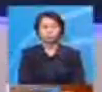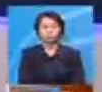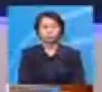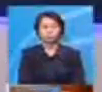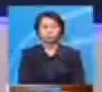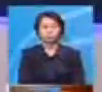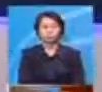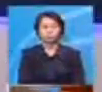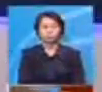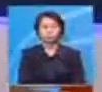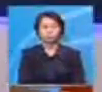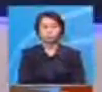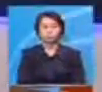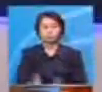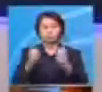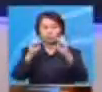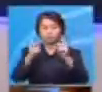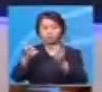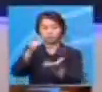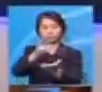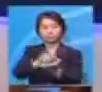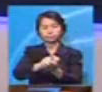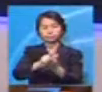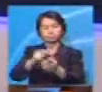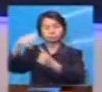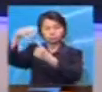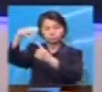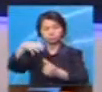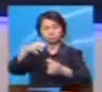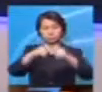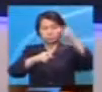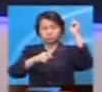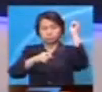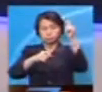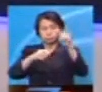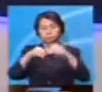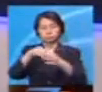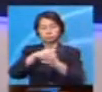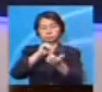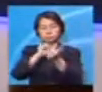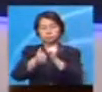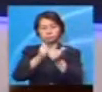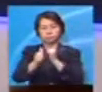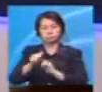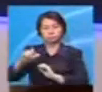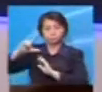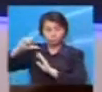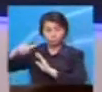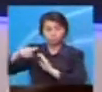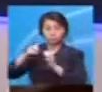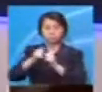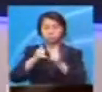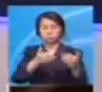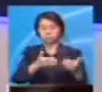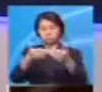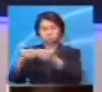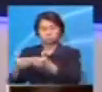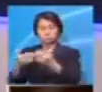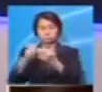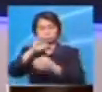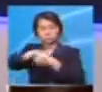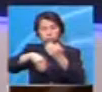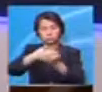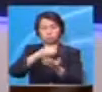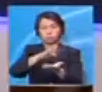mans baik lagi laporan lanjut mengenai kejanan badminton terbuka Malaysia dalam segmen sukan nanti kita ke berita selanjutnya semua